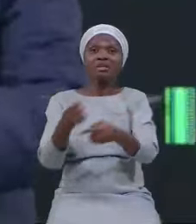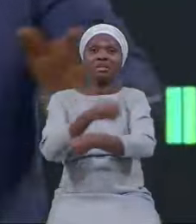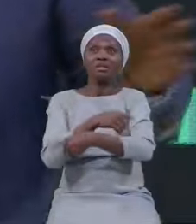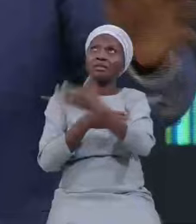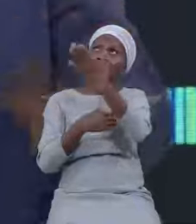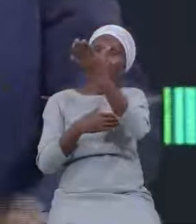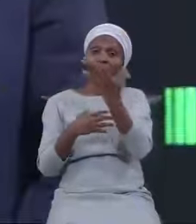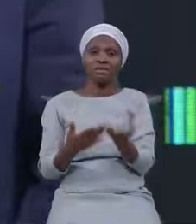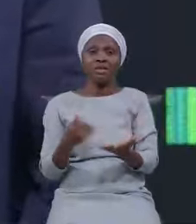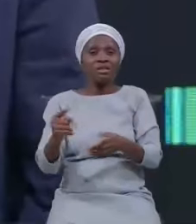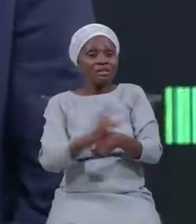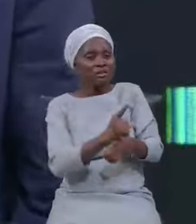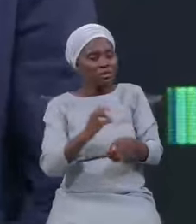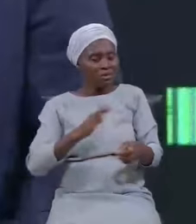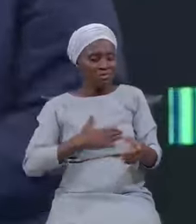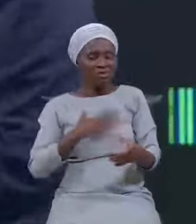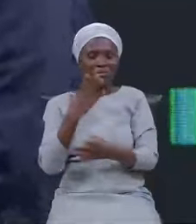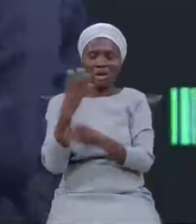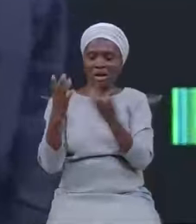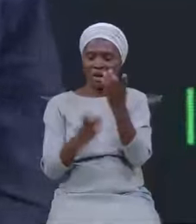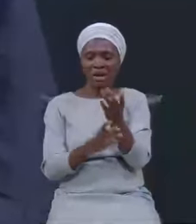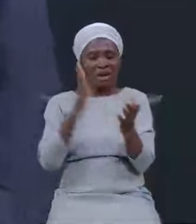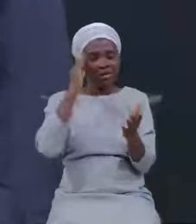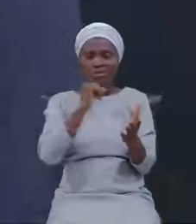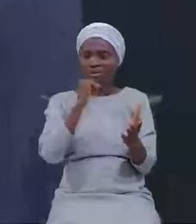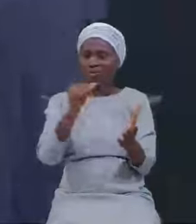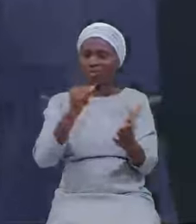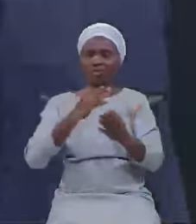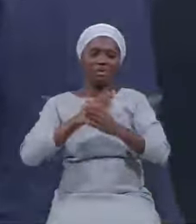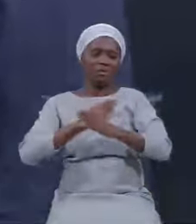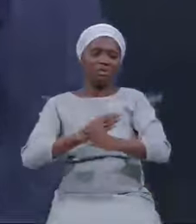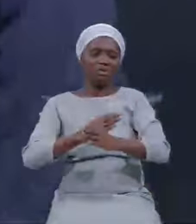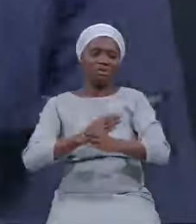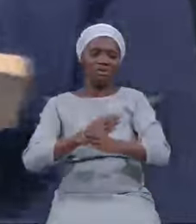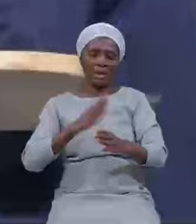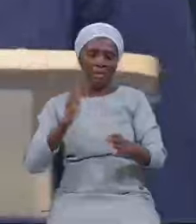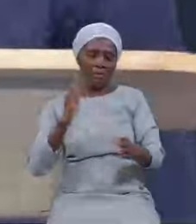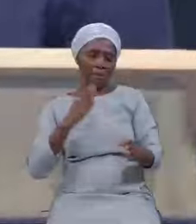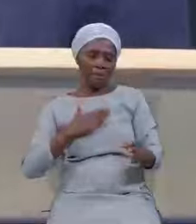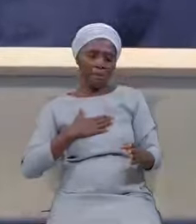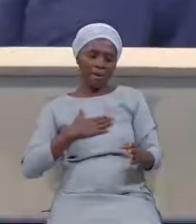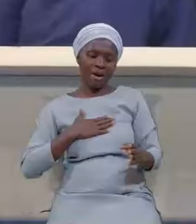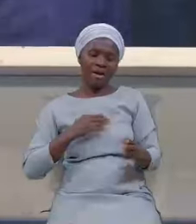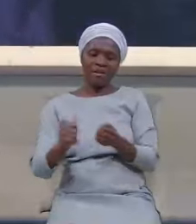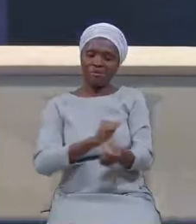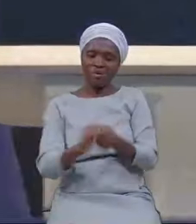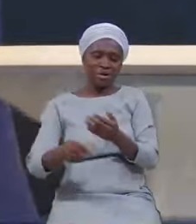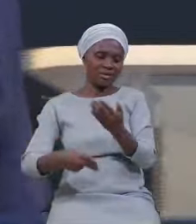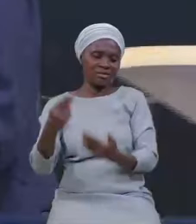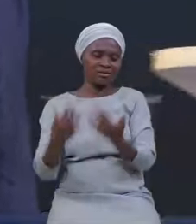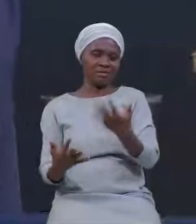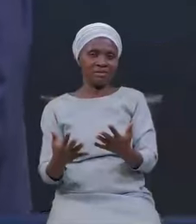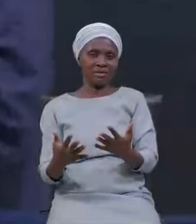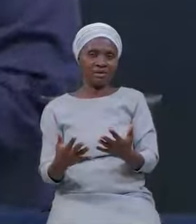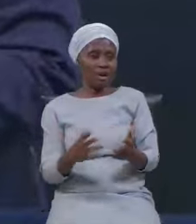ne pourront pas les empêcher de périr. Ceux-là qui essaient de faire quelque chose d'eux-mêmes